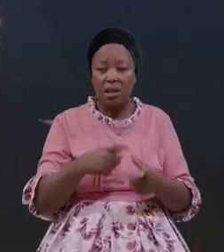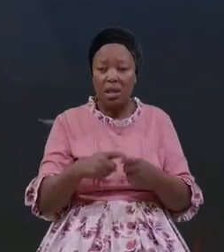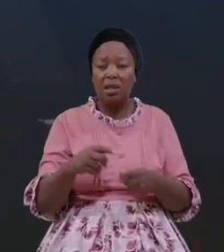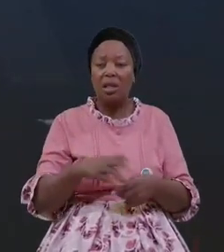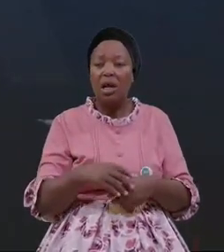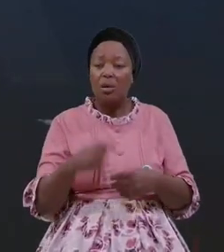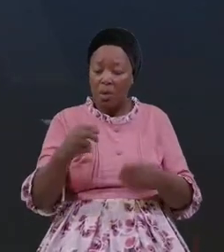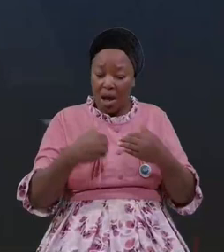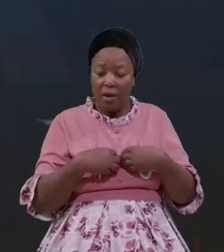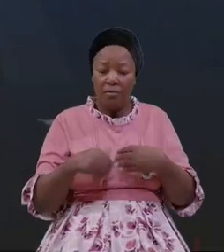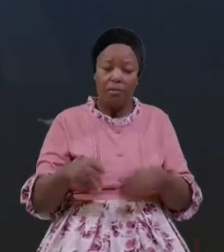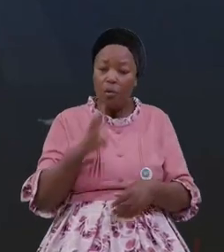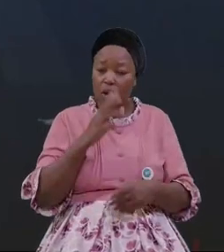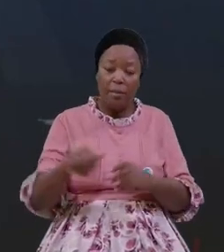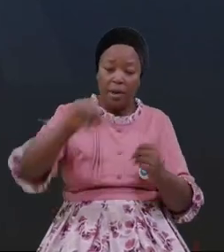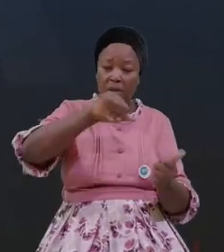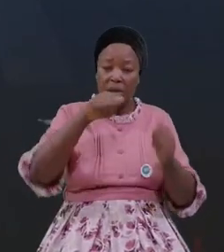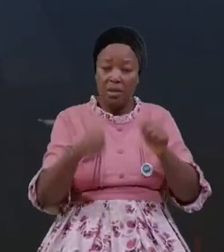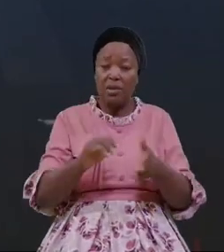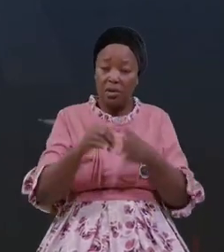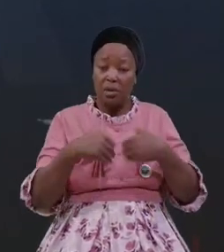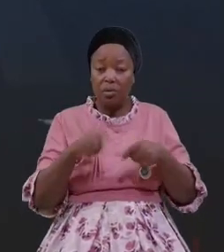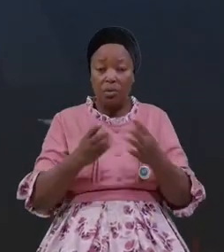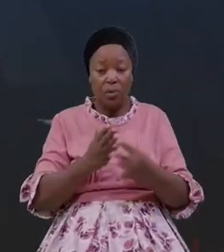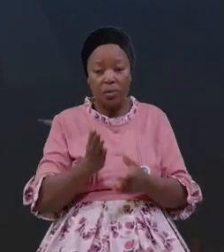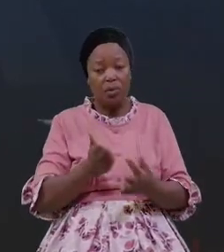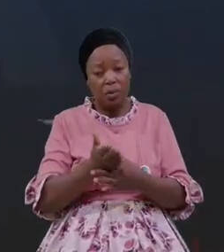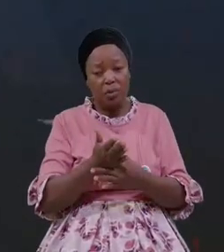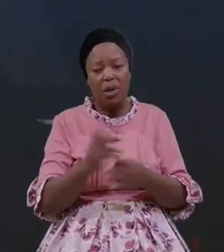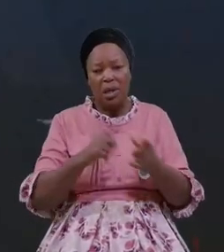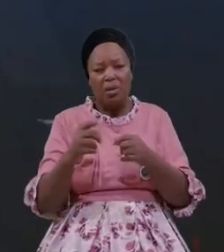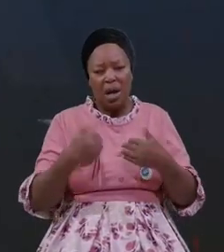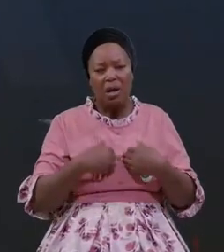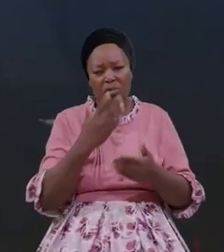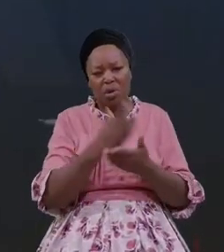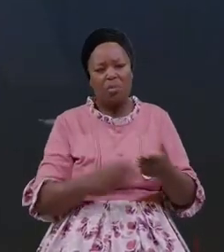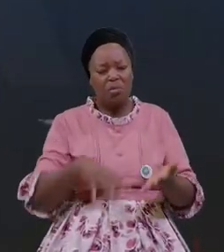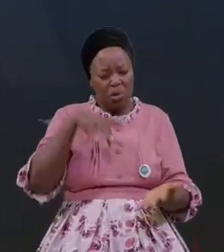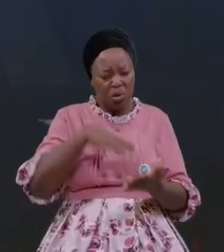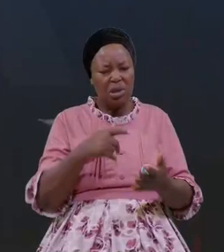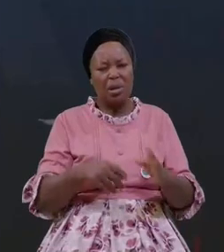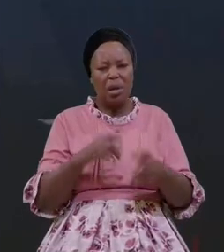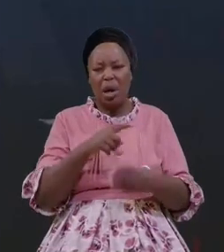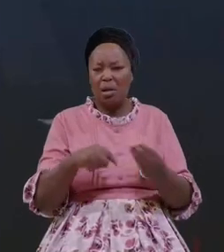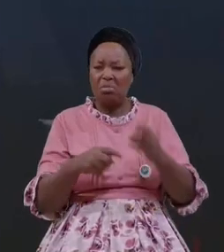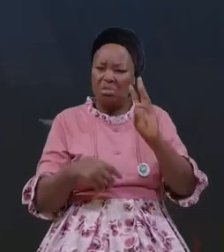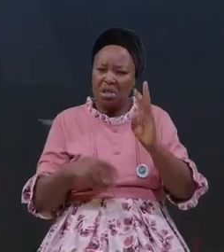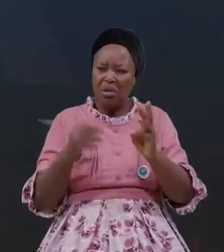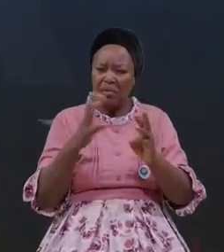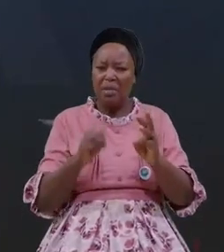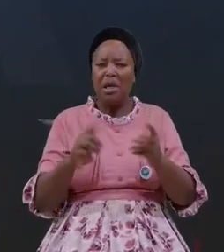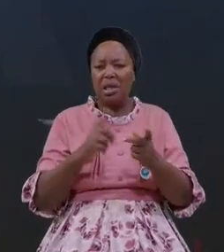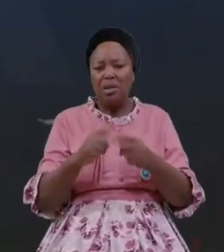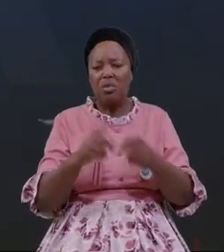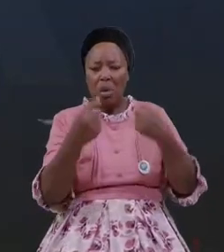classes de formation mais d'ignement là aussi cela va les conduire au